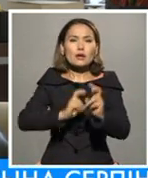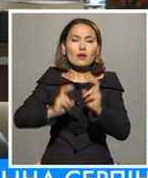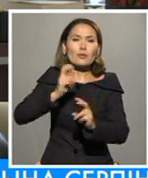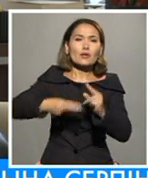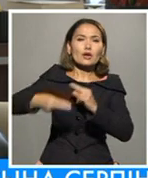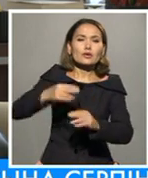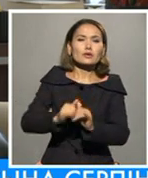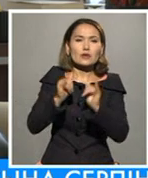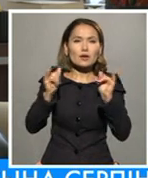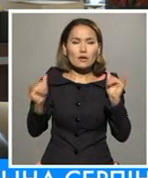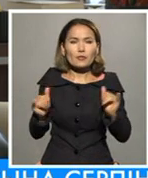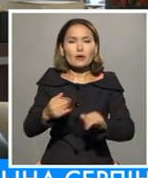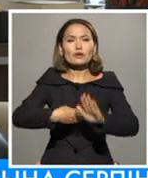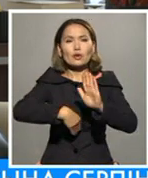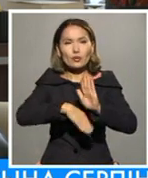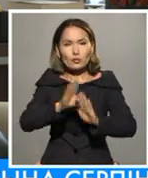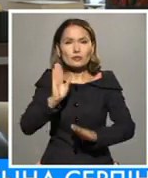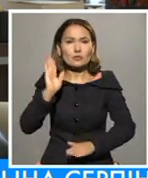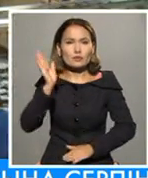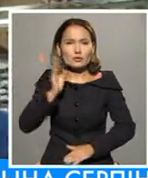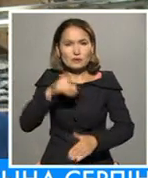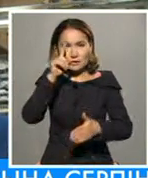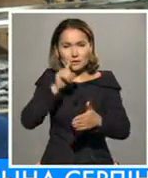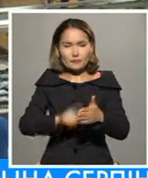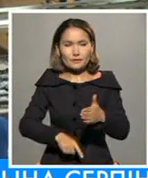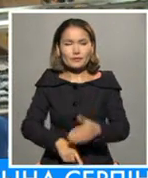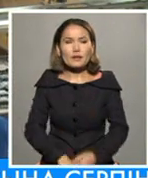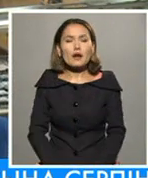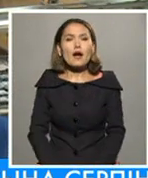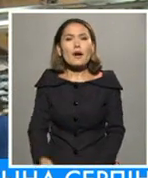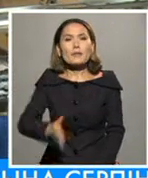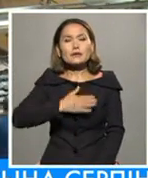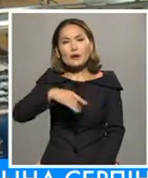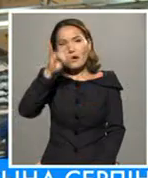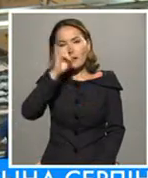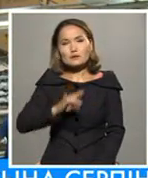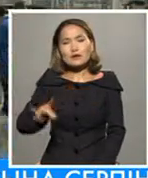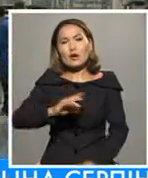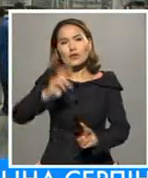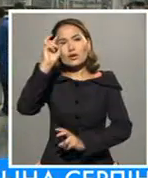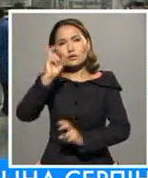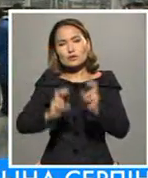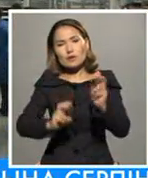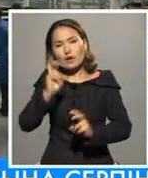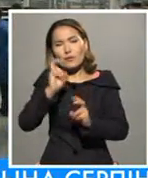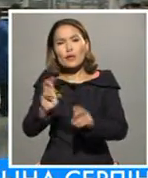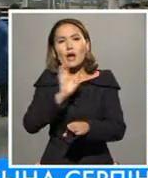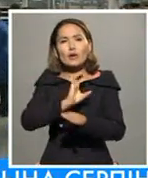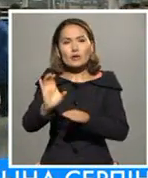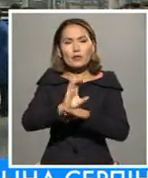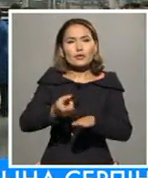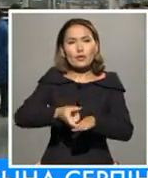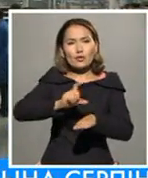қалмаймыз. Өндірістің де еселене түсетінін айтып кеткен жөн. Біздің елде өнім өндіру саласы әзірге жеткілікті дамымаған. Түркияның бұл